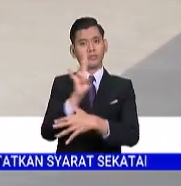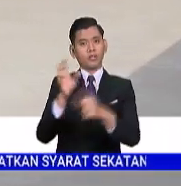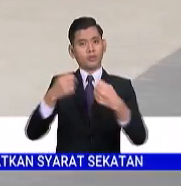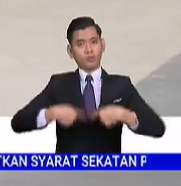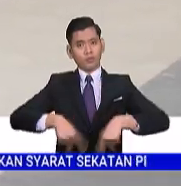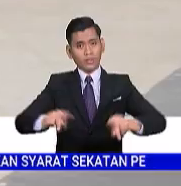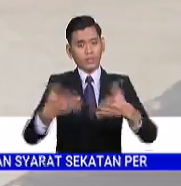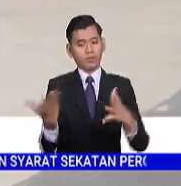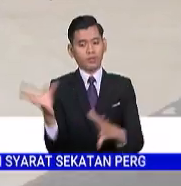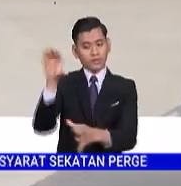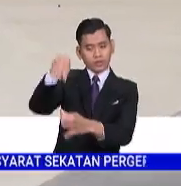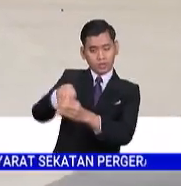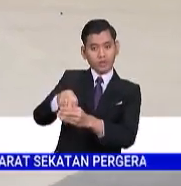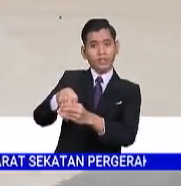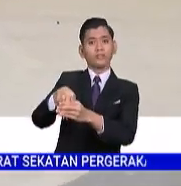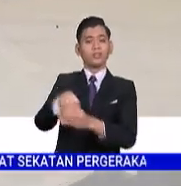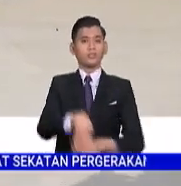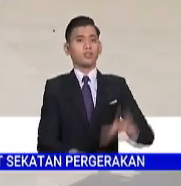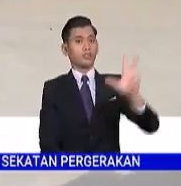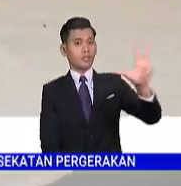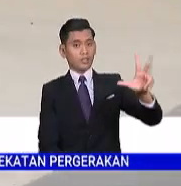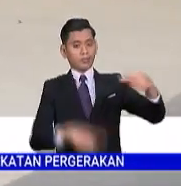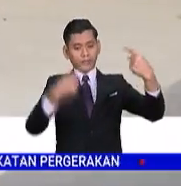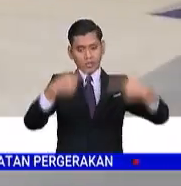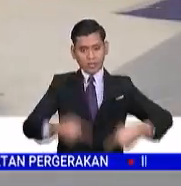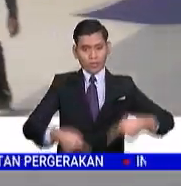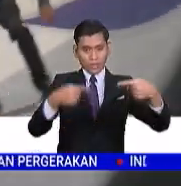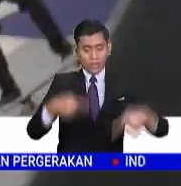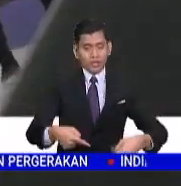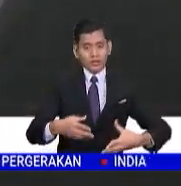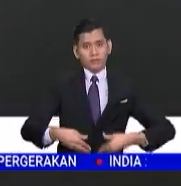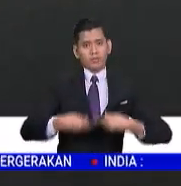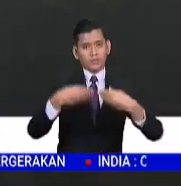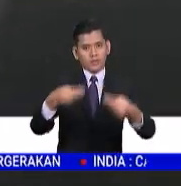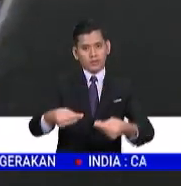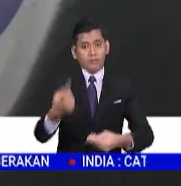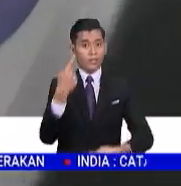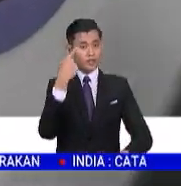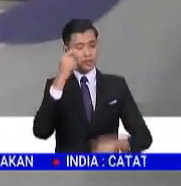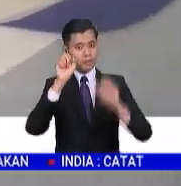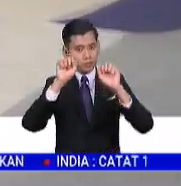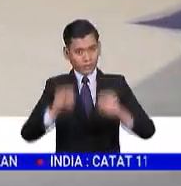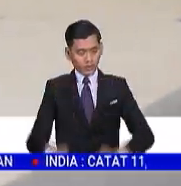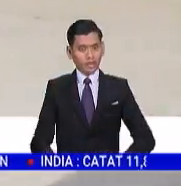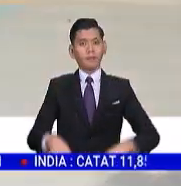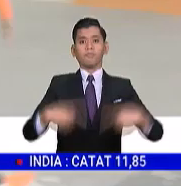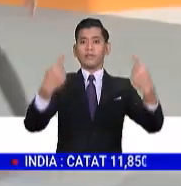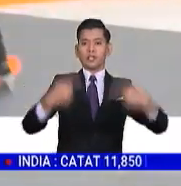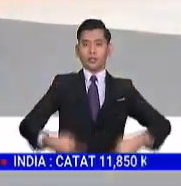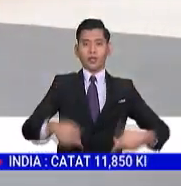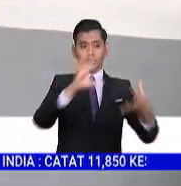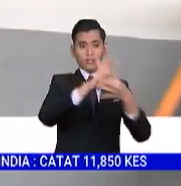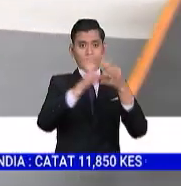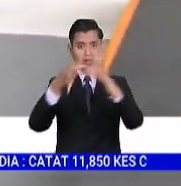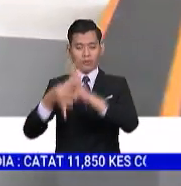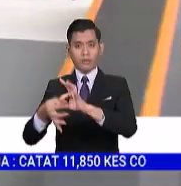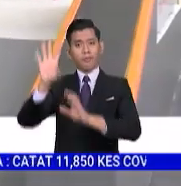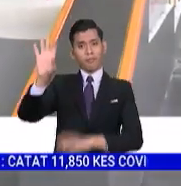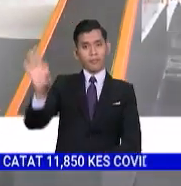dengan penyertaan sekurang-kurangnya 3 kejohanan yang menawarkan mata untuk layak ke Paris.